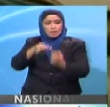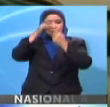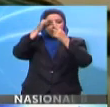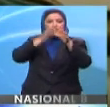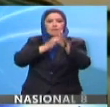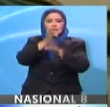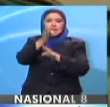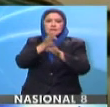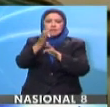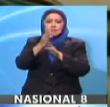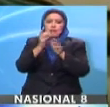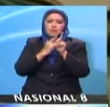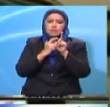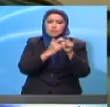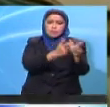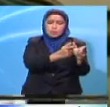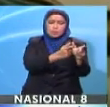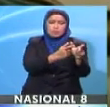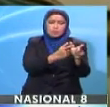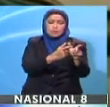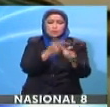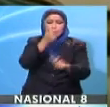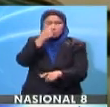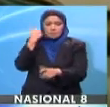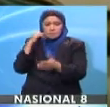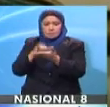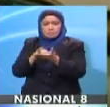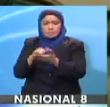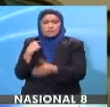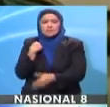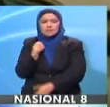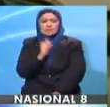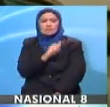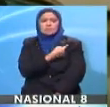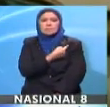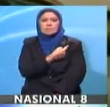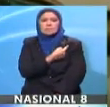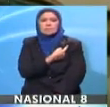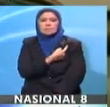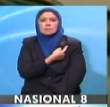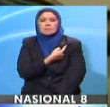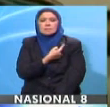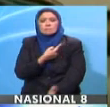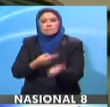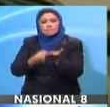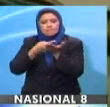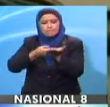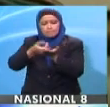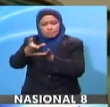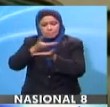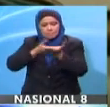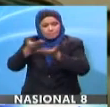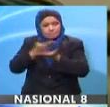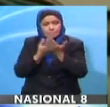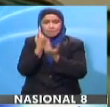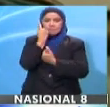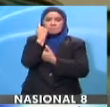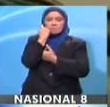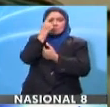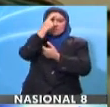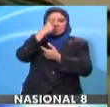Atletic jadi sebab itu kita berbincang tadi supaya kita